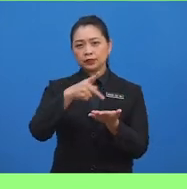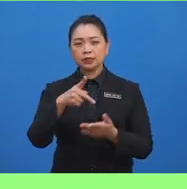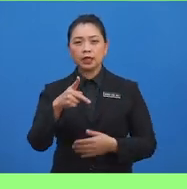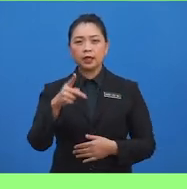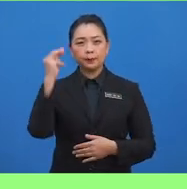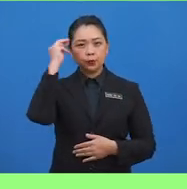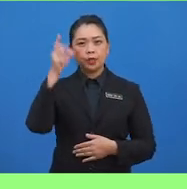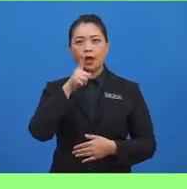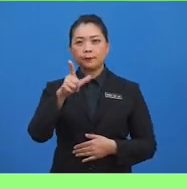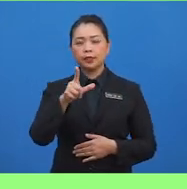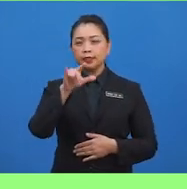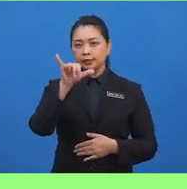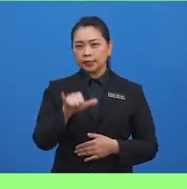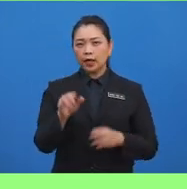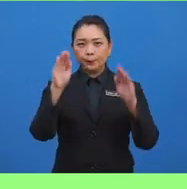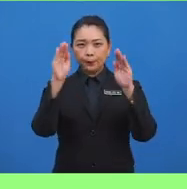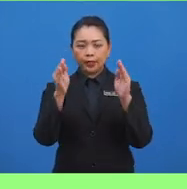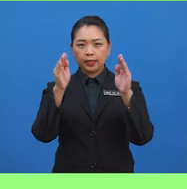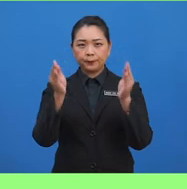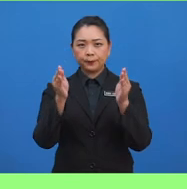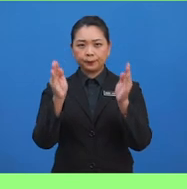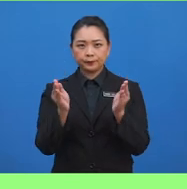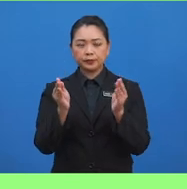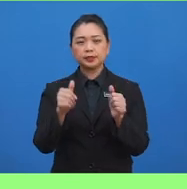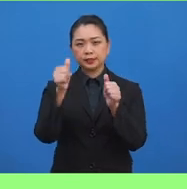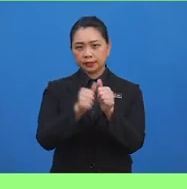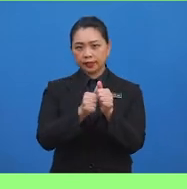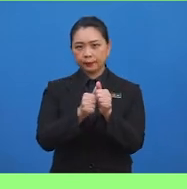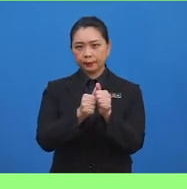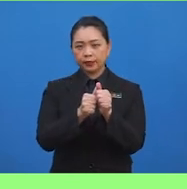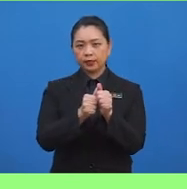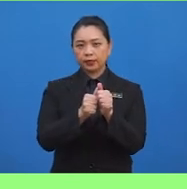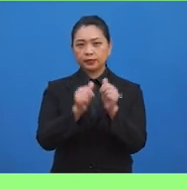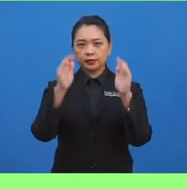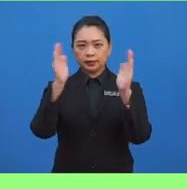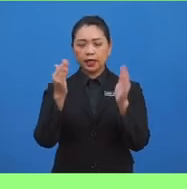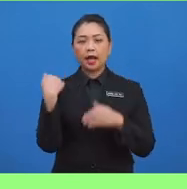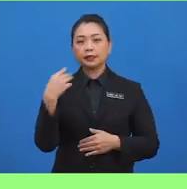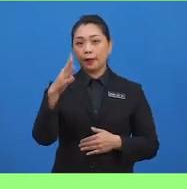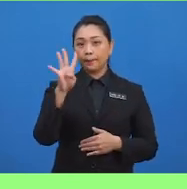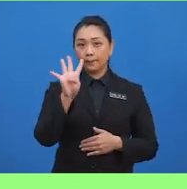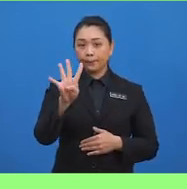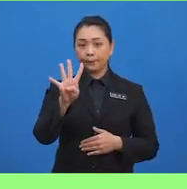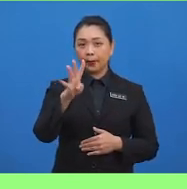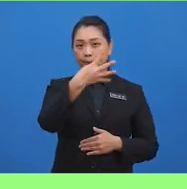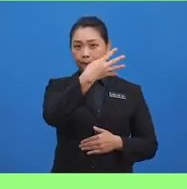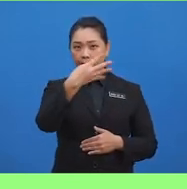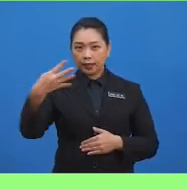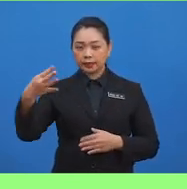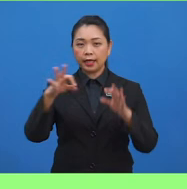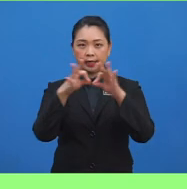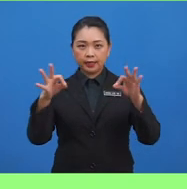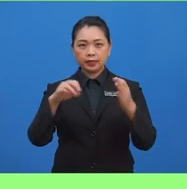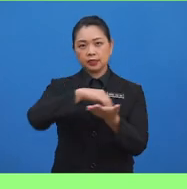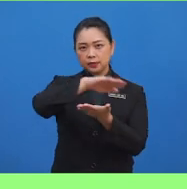berangkap dan sejak rangkapnya mengandungi empat baris ayat yang kesemuanya